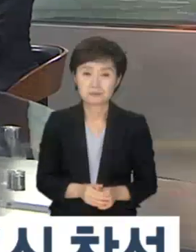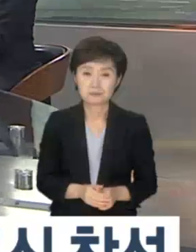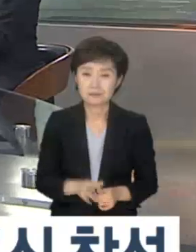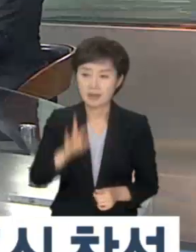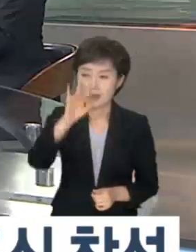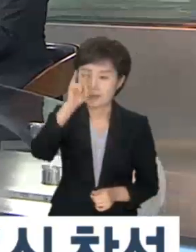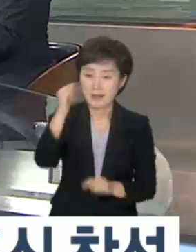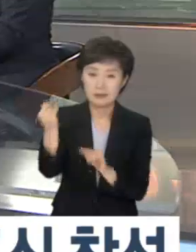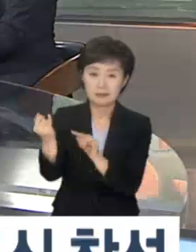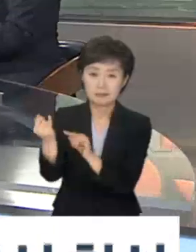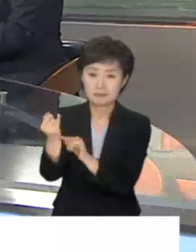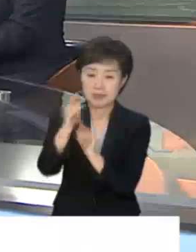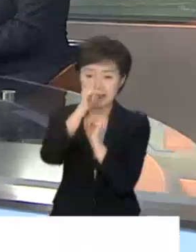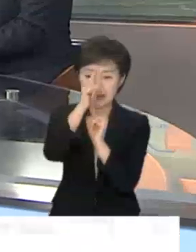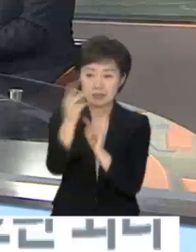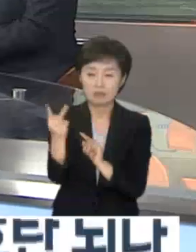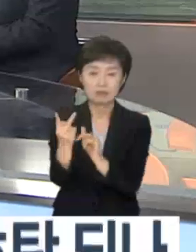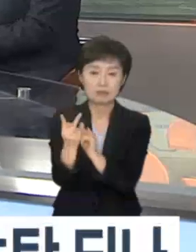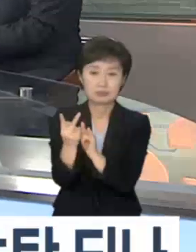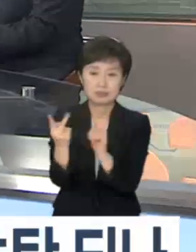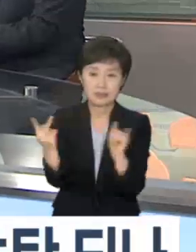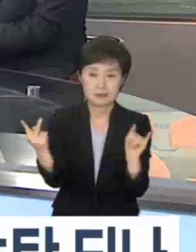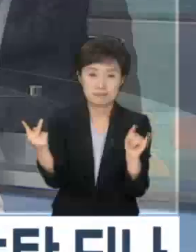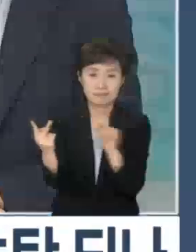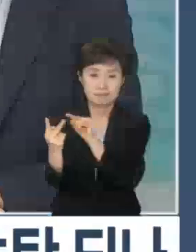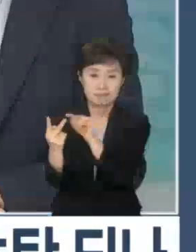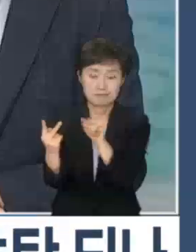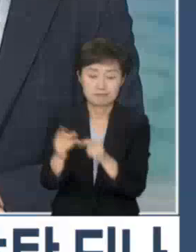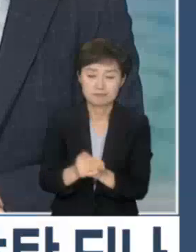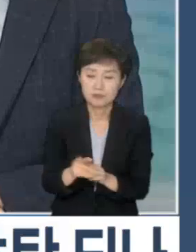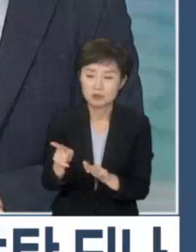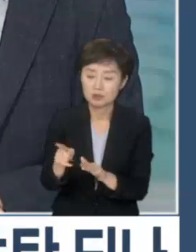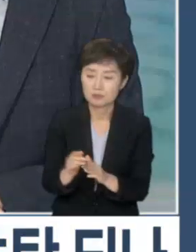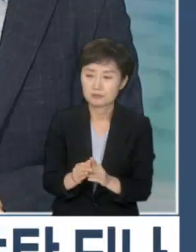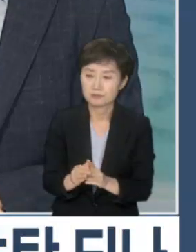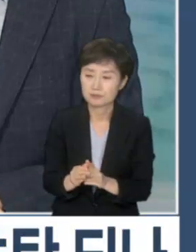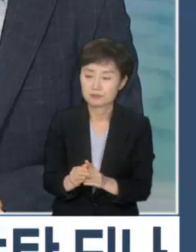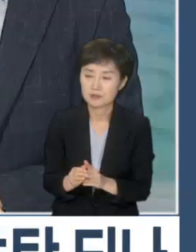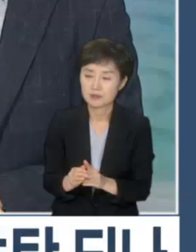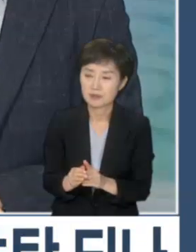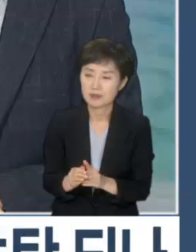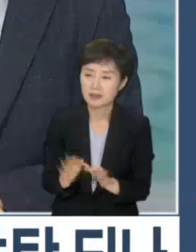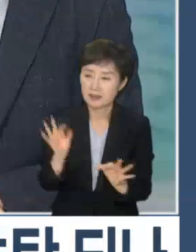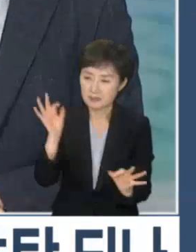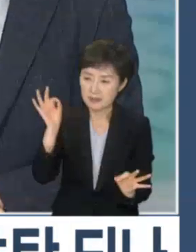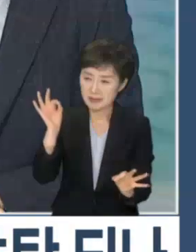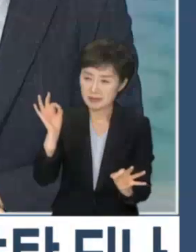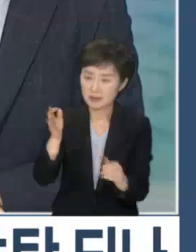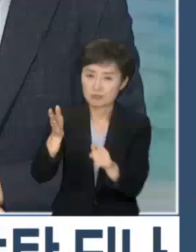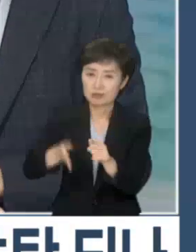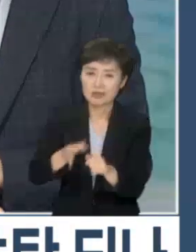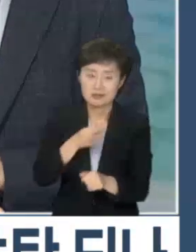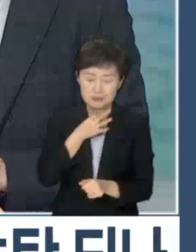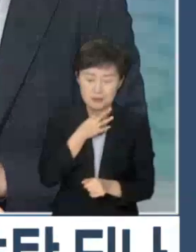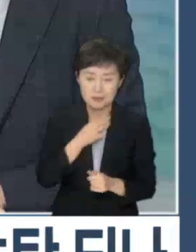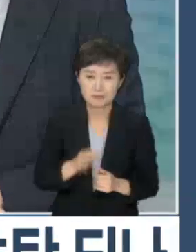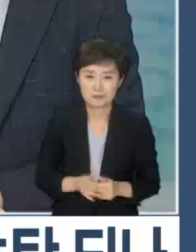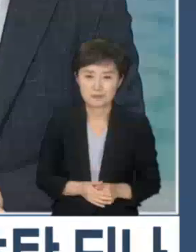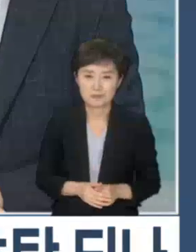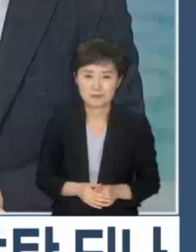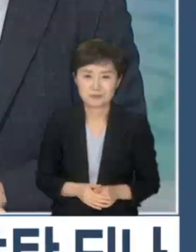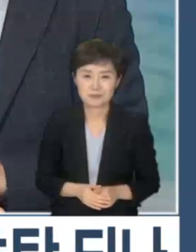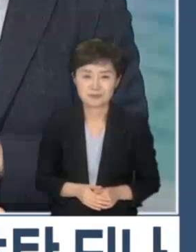박근혜 전 대통령 그리고 이명박 전 대통령께서는 좀 자숙하셨으면 좋겠다. 그런 부탁드리고 싶고. 근데 그